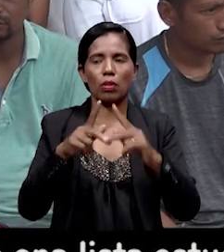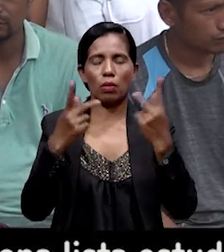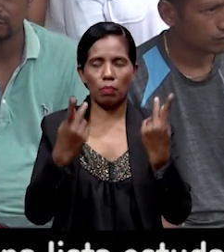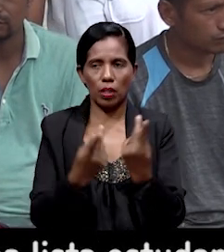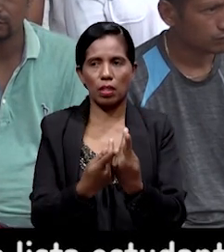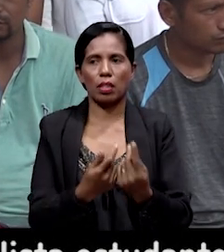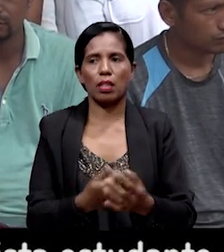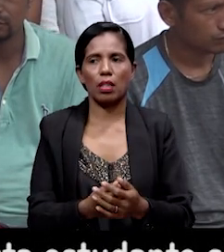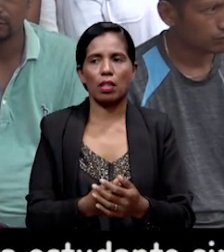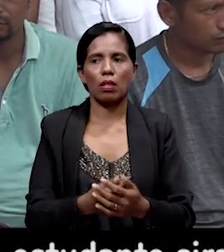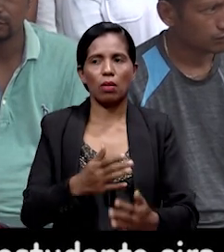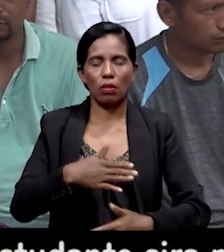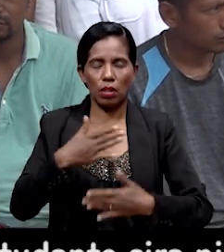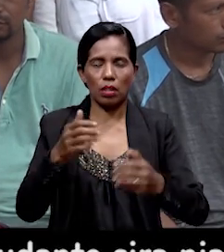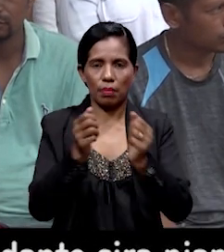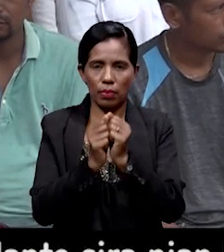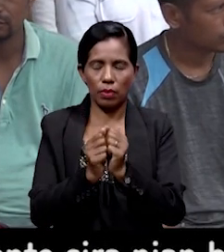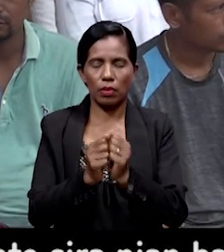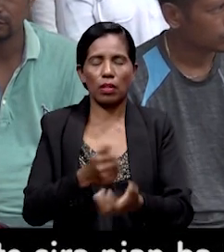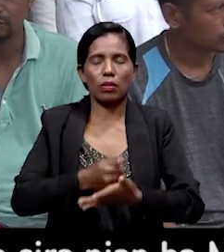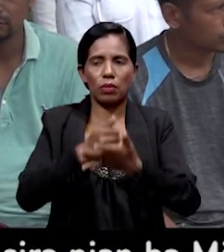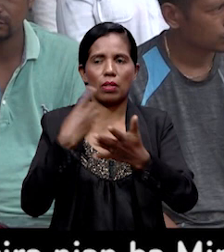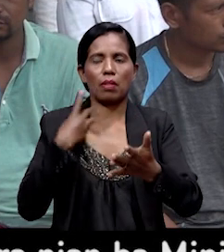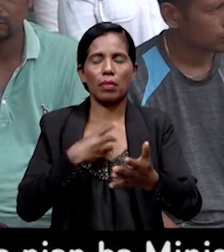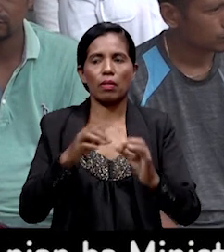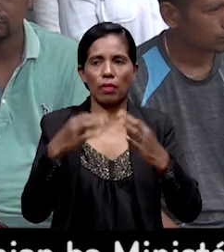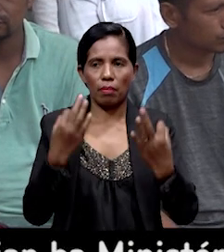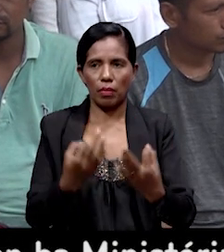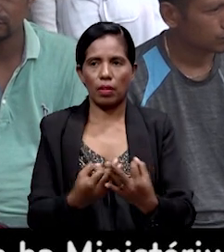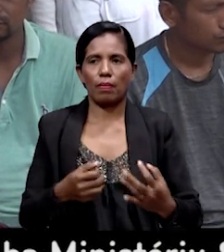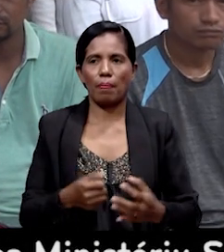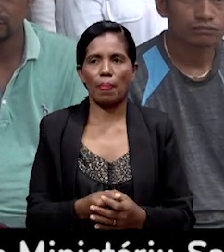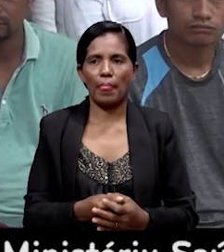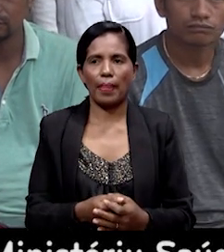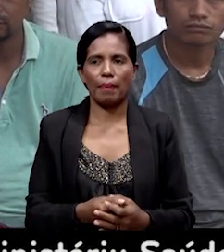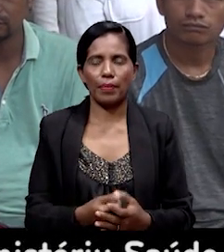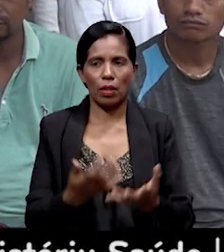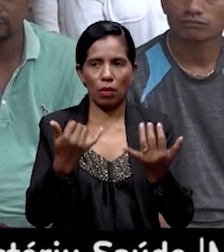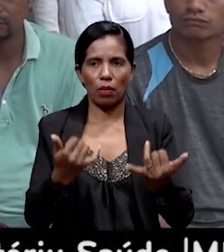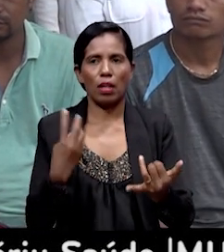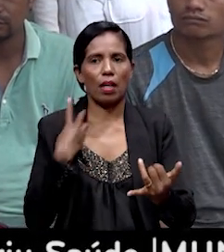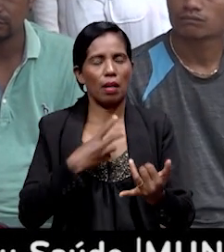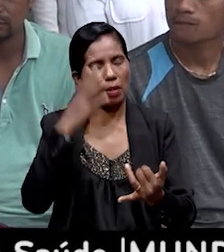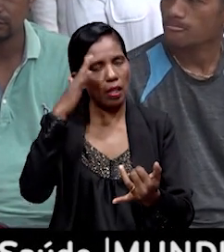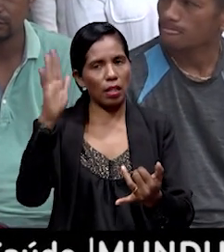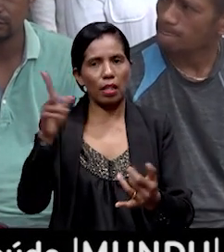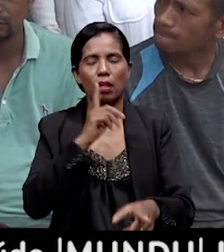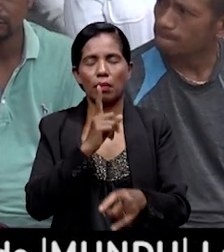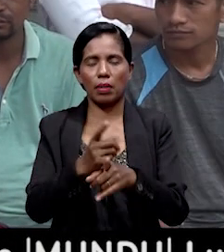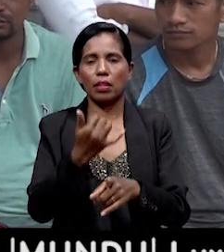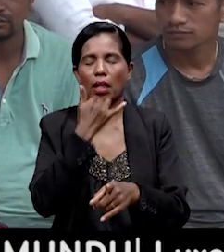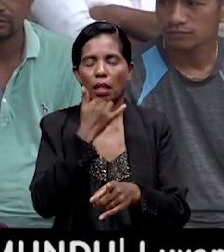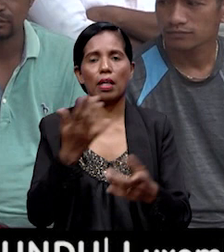totobola kontenti hamotuk ho di sustenta aminya familia. Horojang nebe to agora amil hatene los salane iha